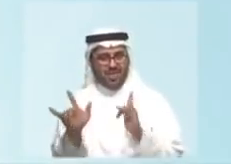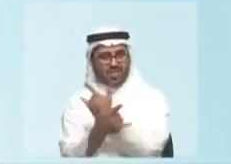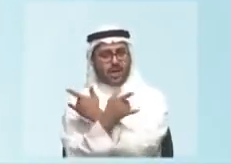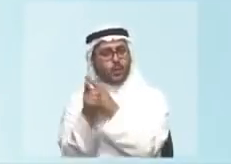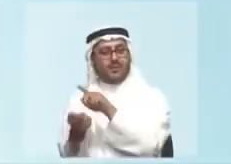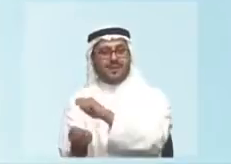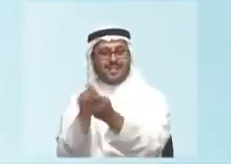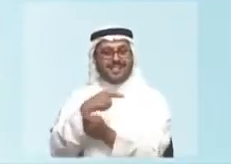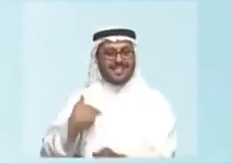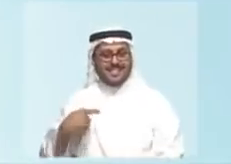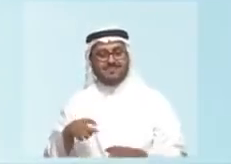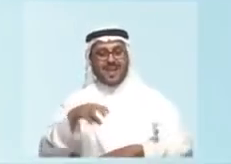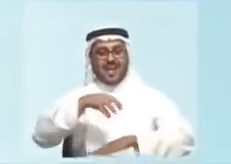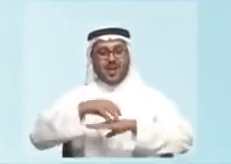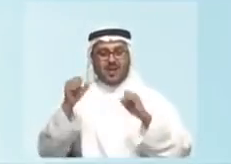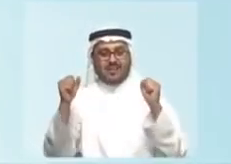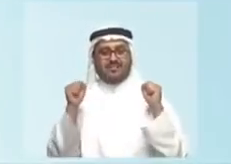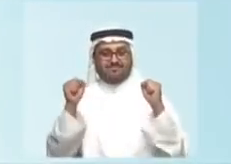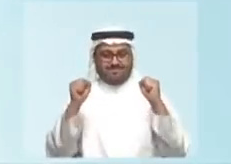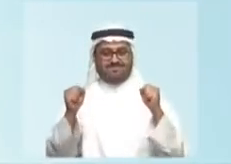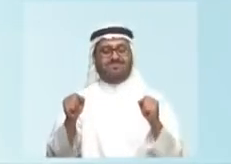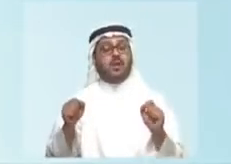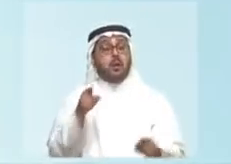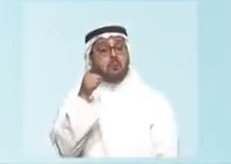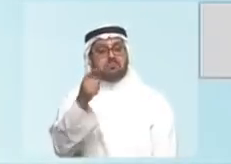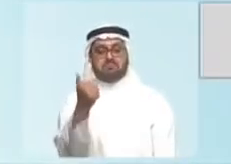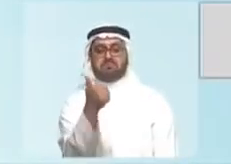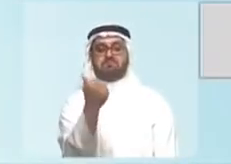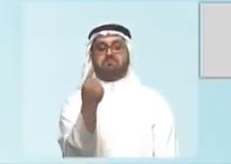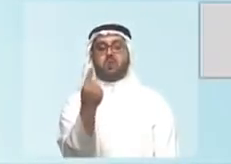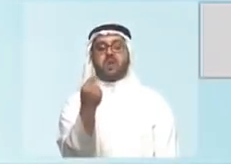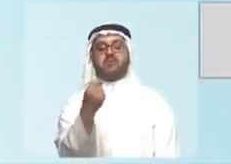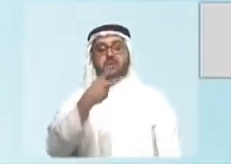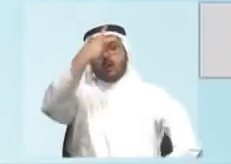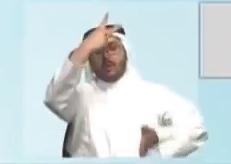أن القدس لم تعد على الطاولة. لا، القدس